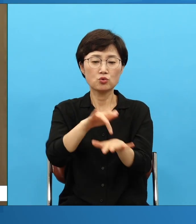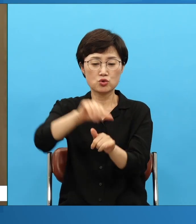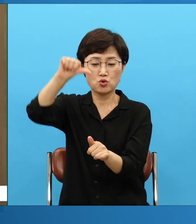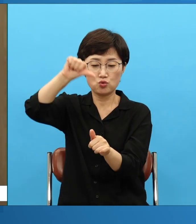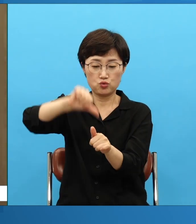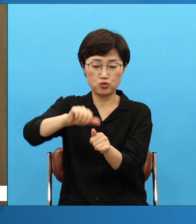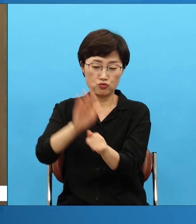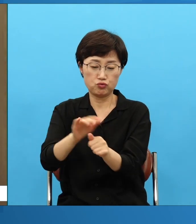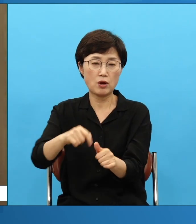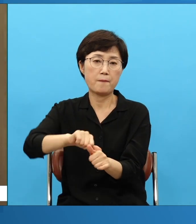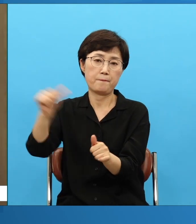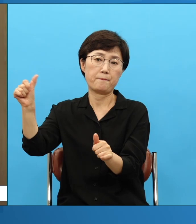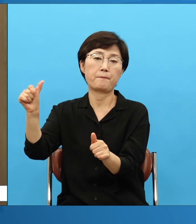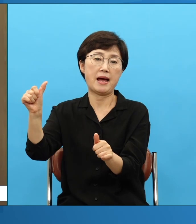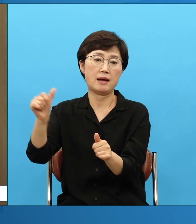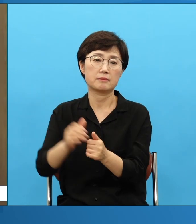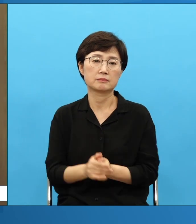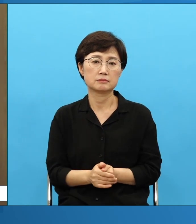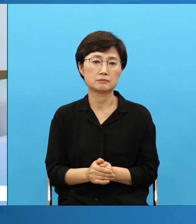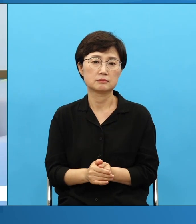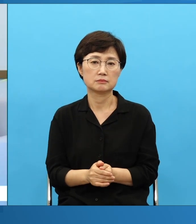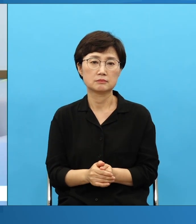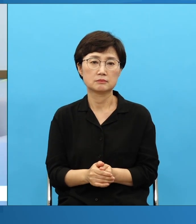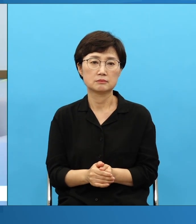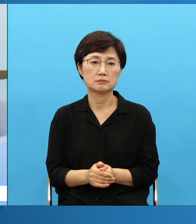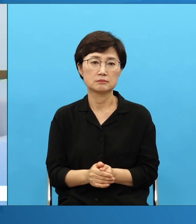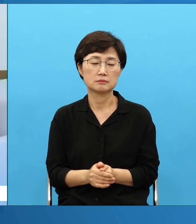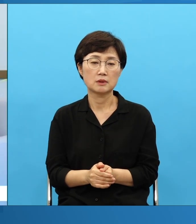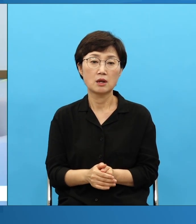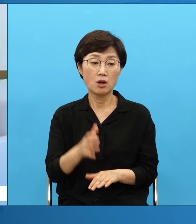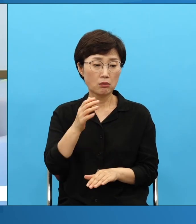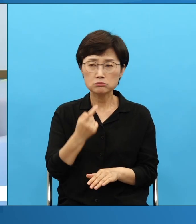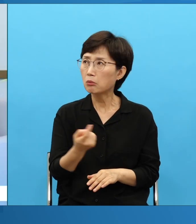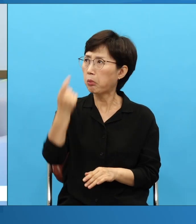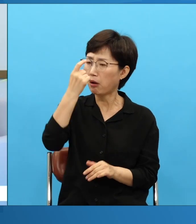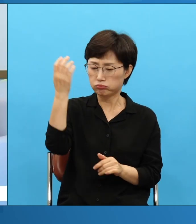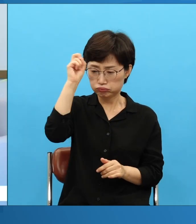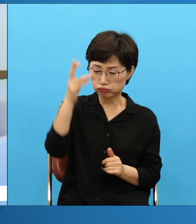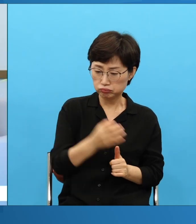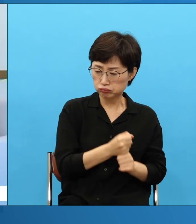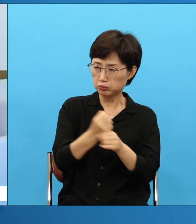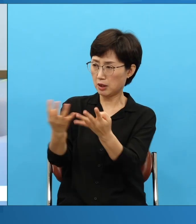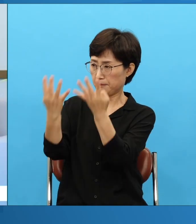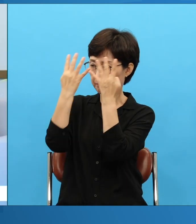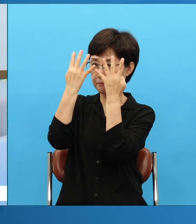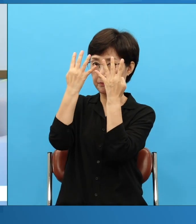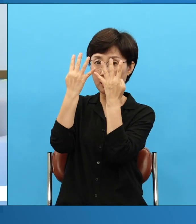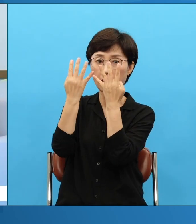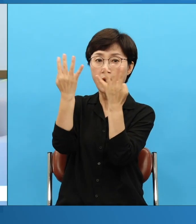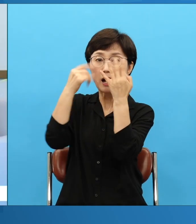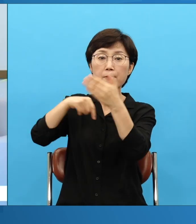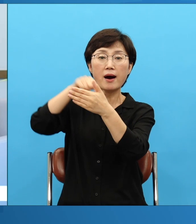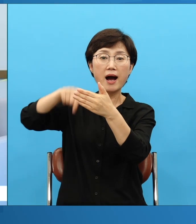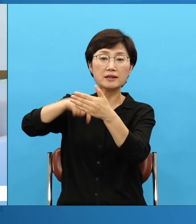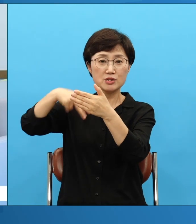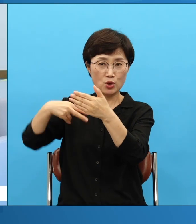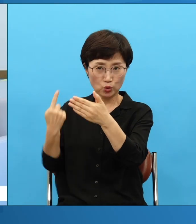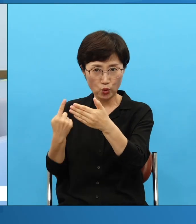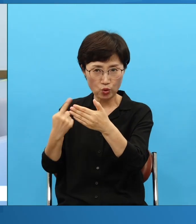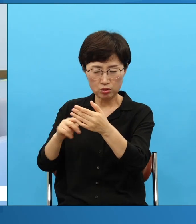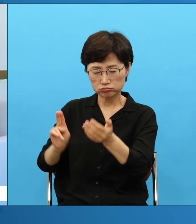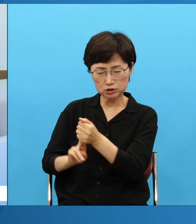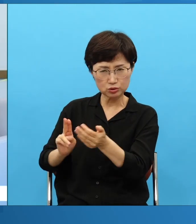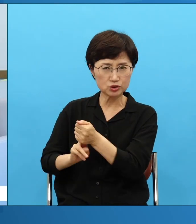고치는 일이 벌어졌어요. 점수란을. 그래가지고는 감옥소까지 가게 됐는데 감옥소에서 역사가